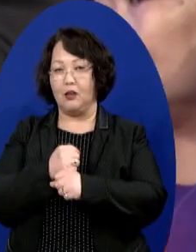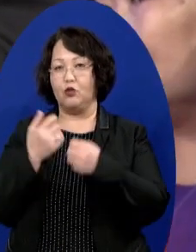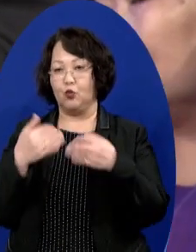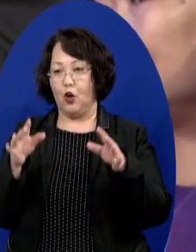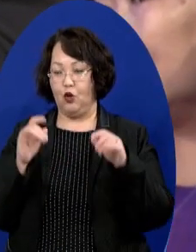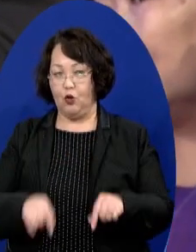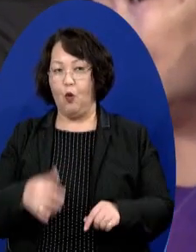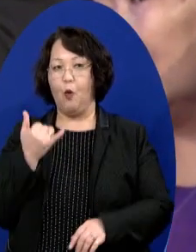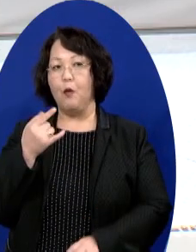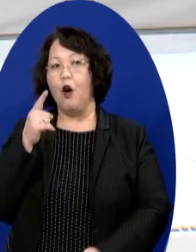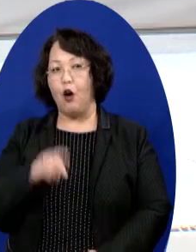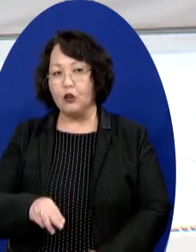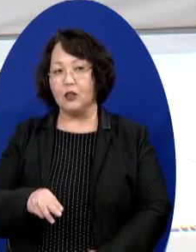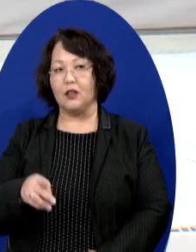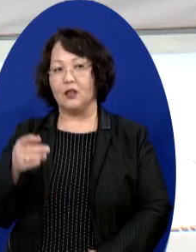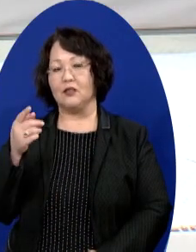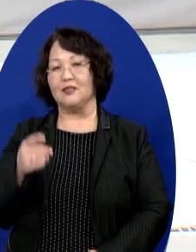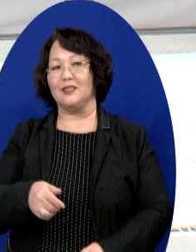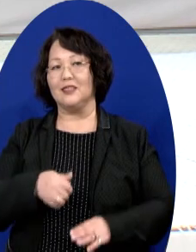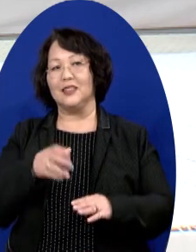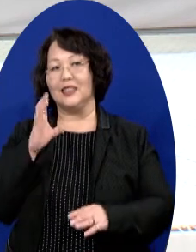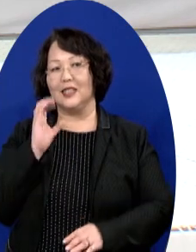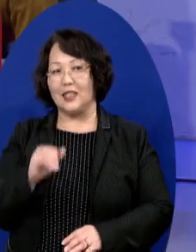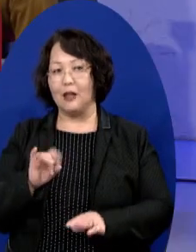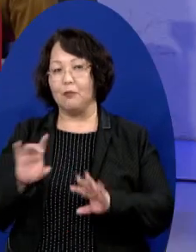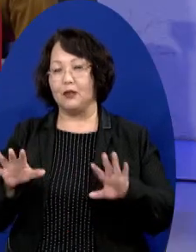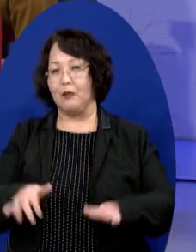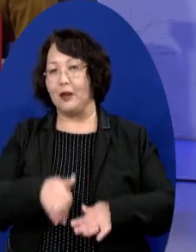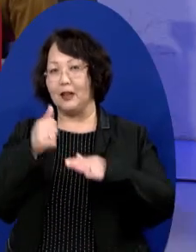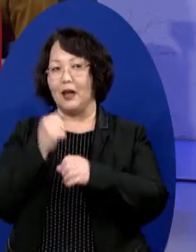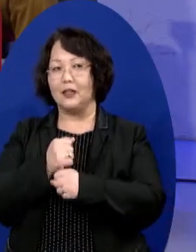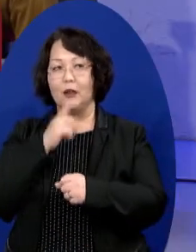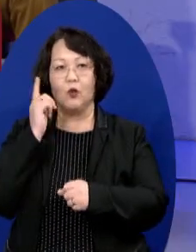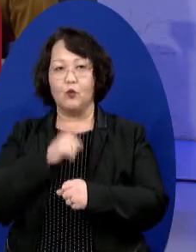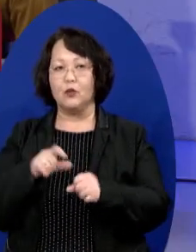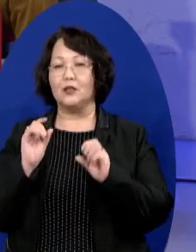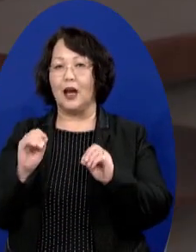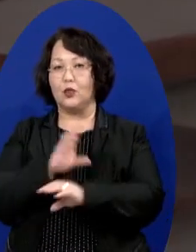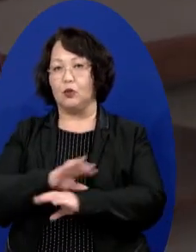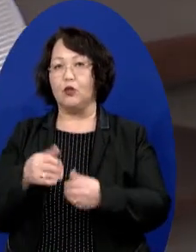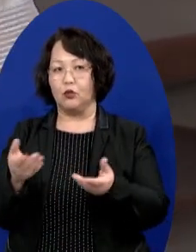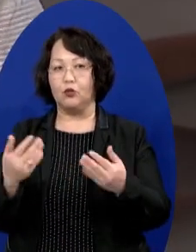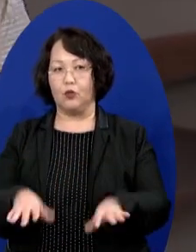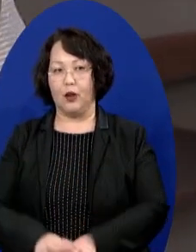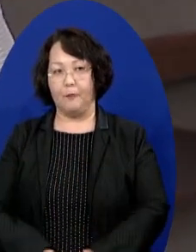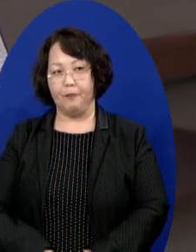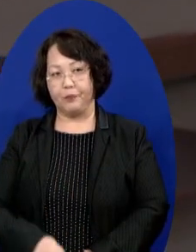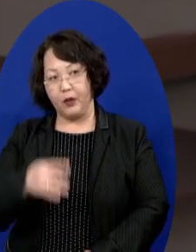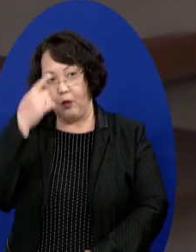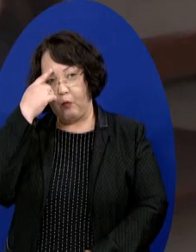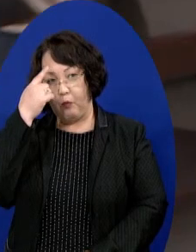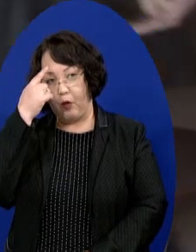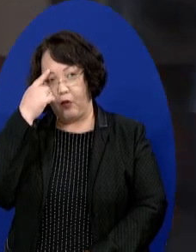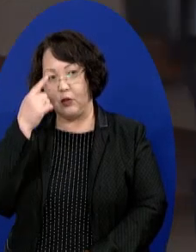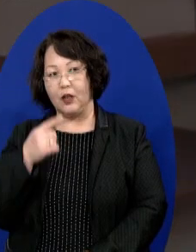өнөөдөр нийслэлийн салбартаа тэргүүлэгч залууст хөрөнгийн зах зээлийн талаар сургалт хийлээ. Өнөөдөр тэ Монголын одоо бас